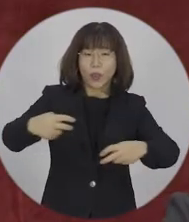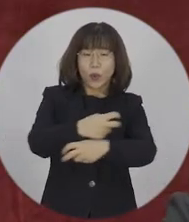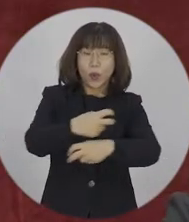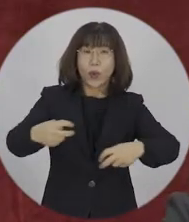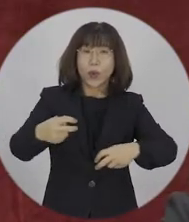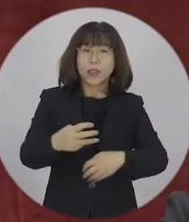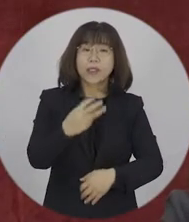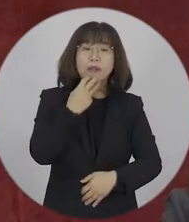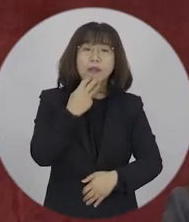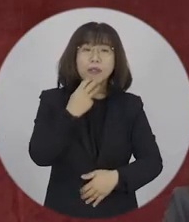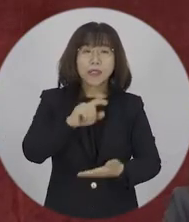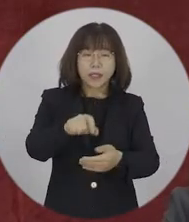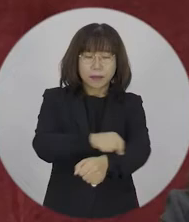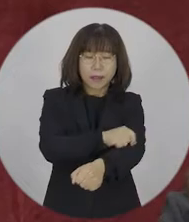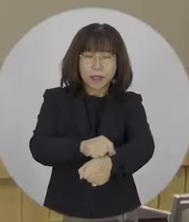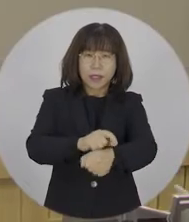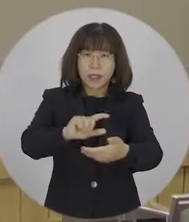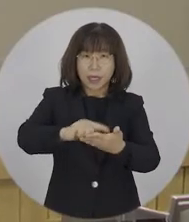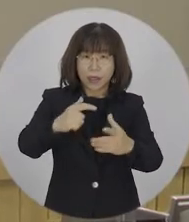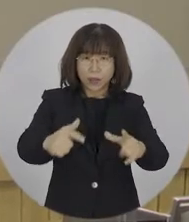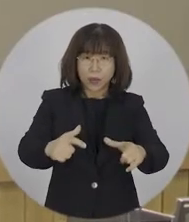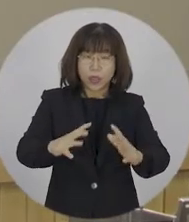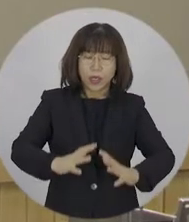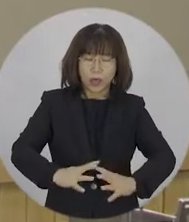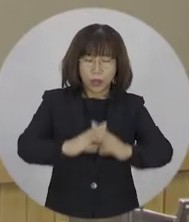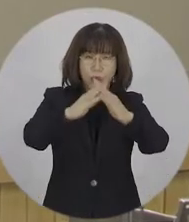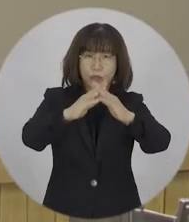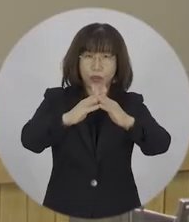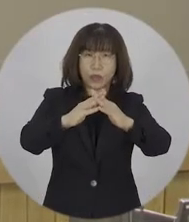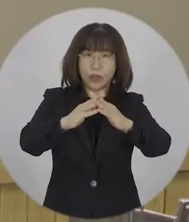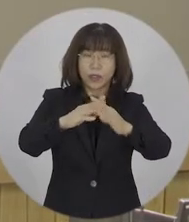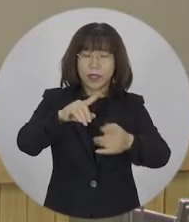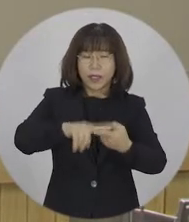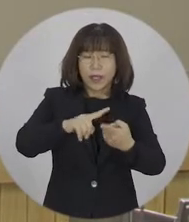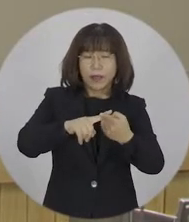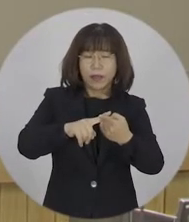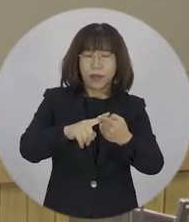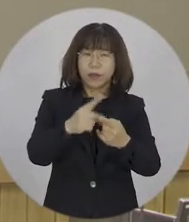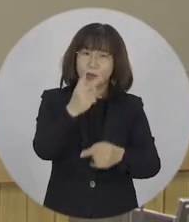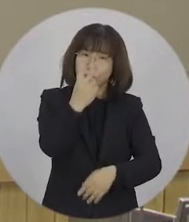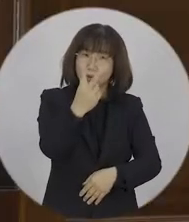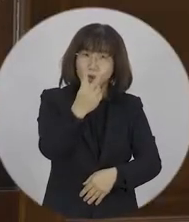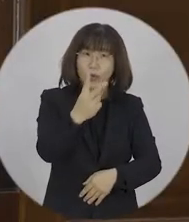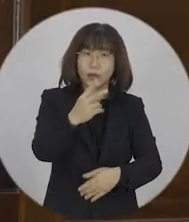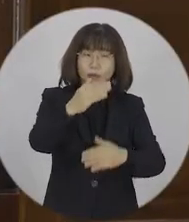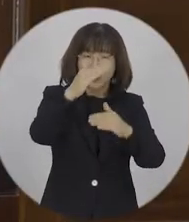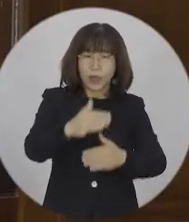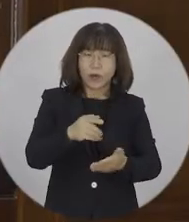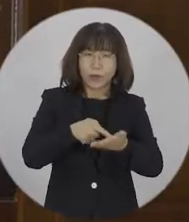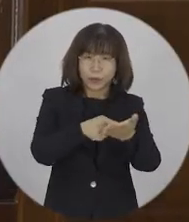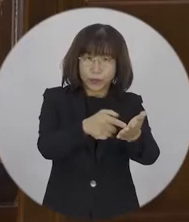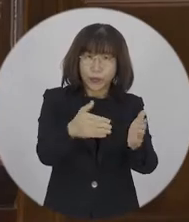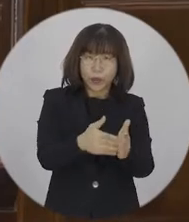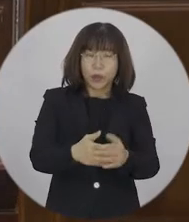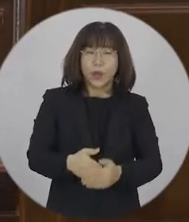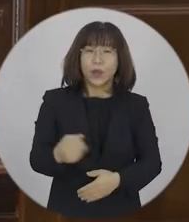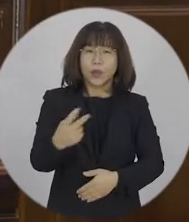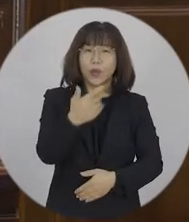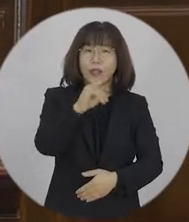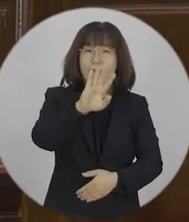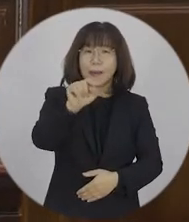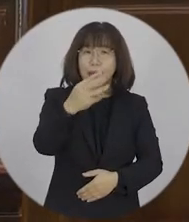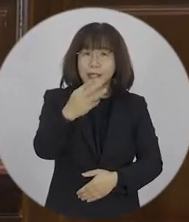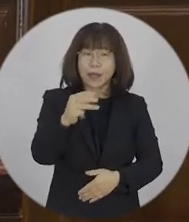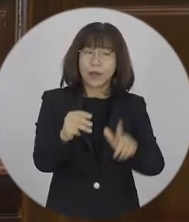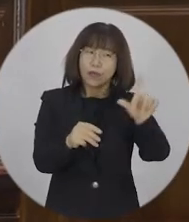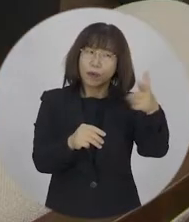도시교통 위원회에서는 서울특별시 강서구 건축 완전 특별회계 설치 및 운용 조례안 등 2건의 안건 1 결